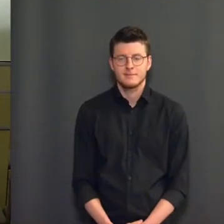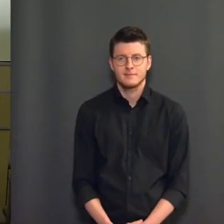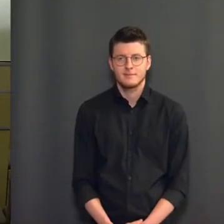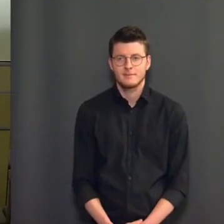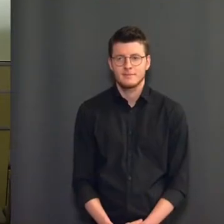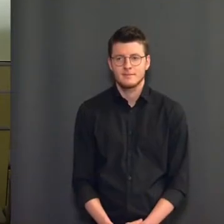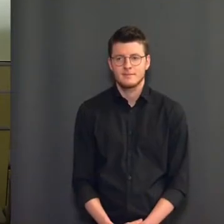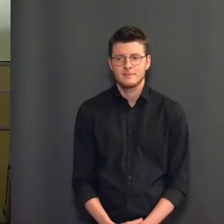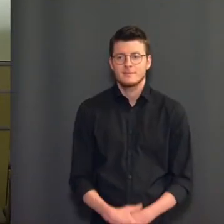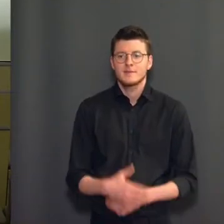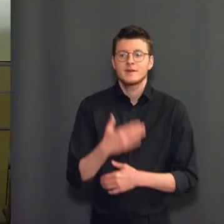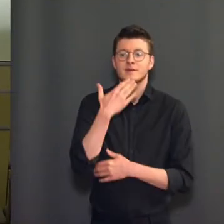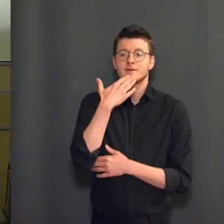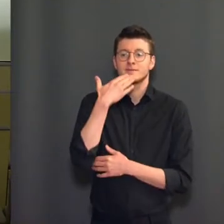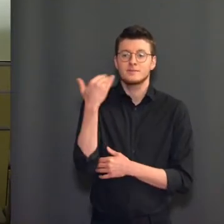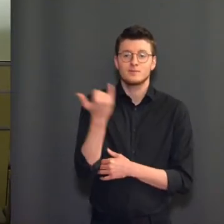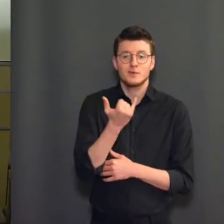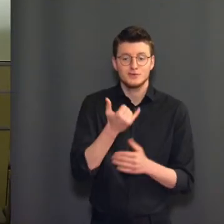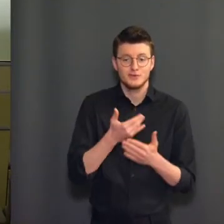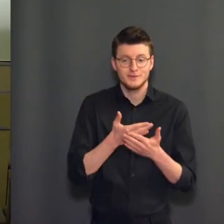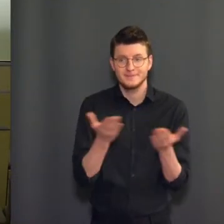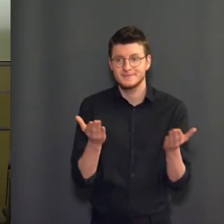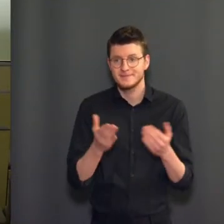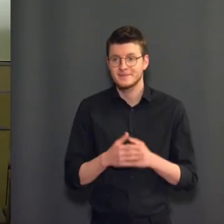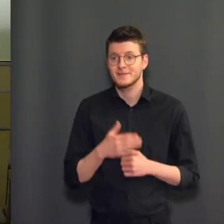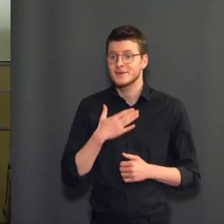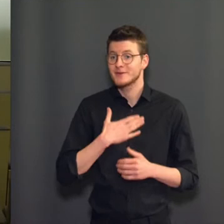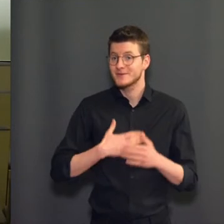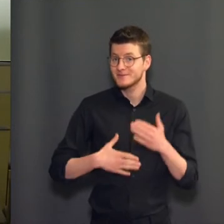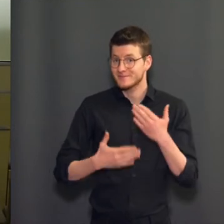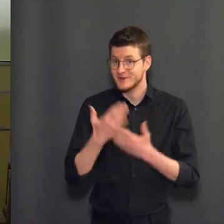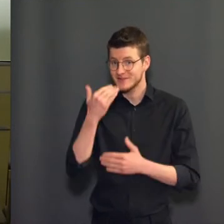Bonjour à toutes et tous. Goedemorgen iedereen.